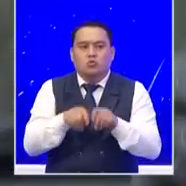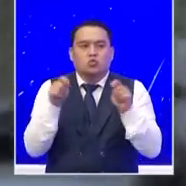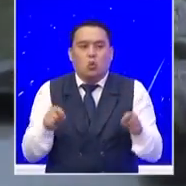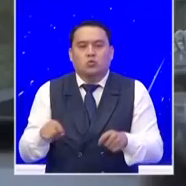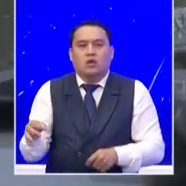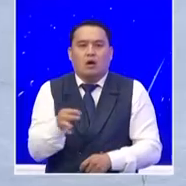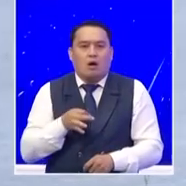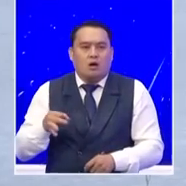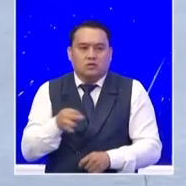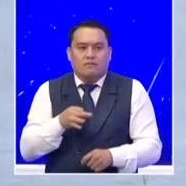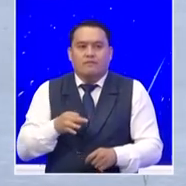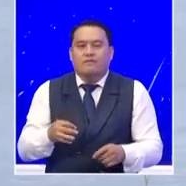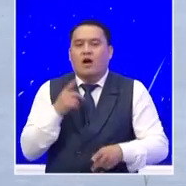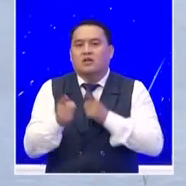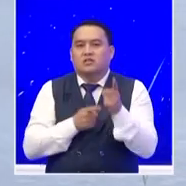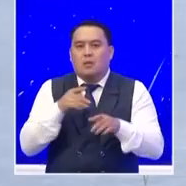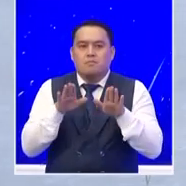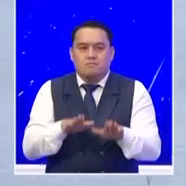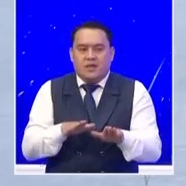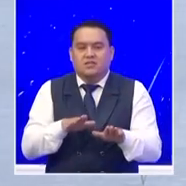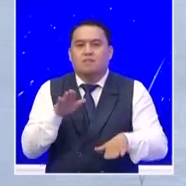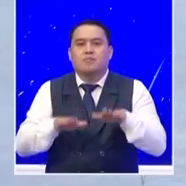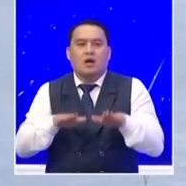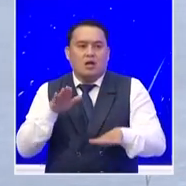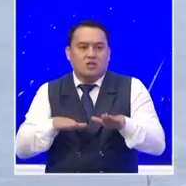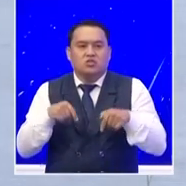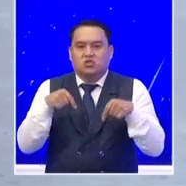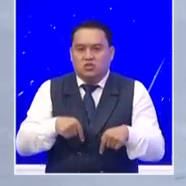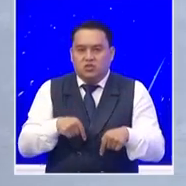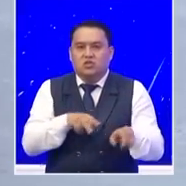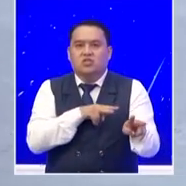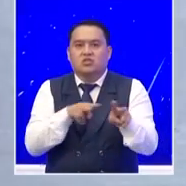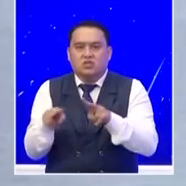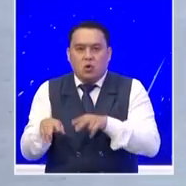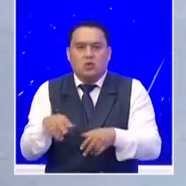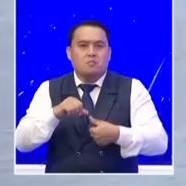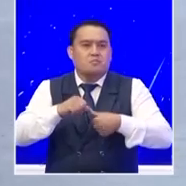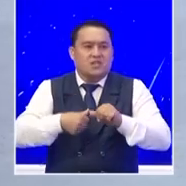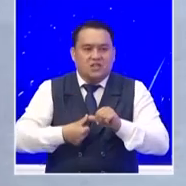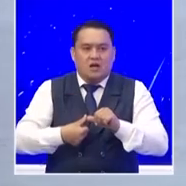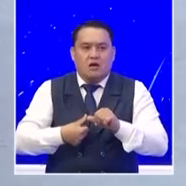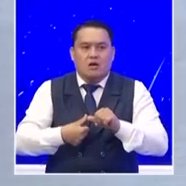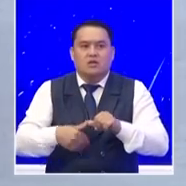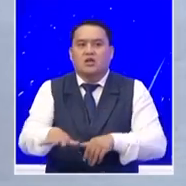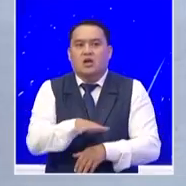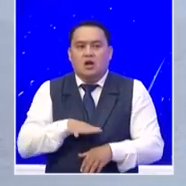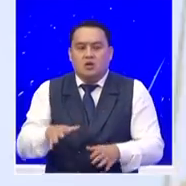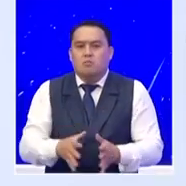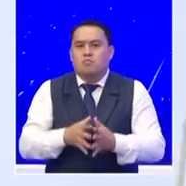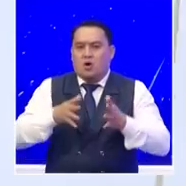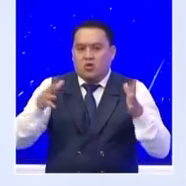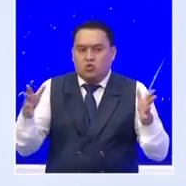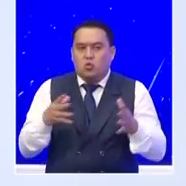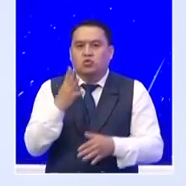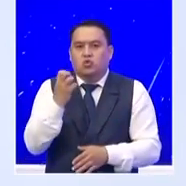озерно-товарное хозяйство призвано восстановить местный экобаланс. Потому здешние егеря следят за акваторией постоянно. Хотя территория довольно обширная,